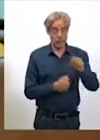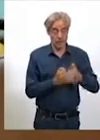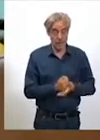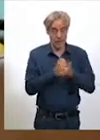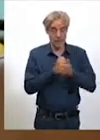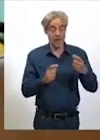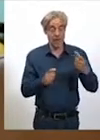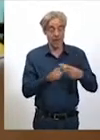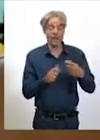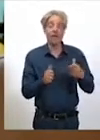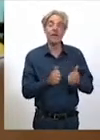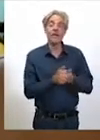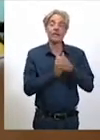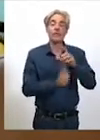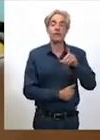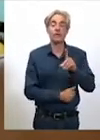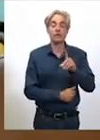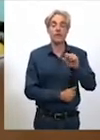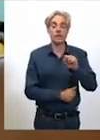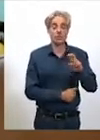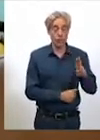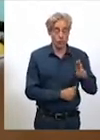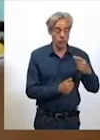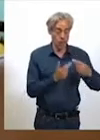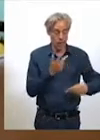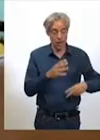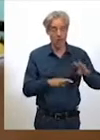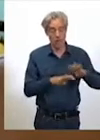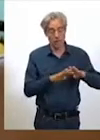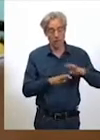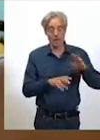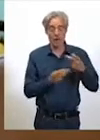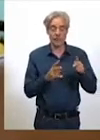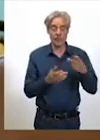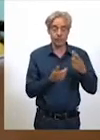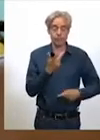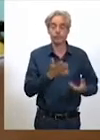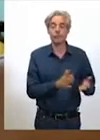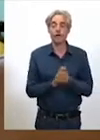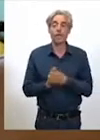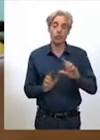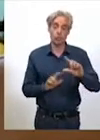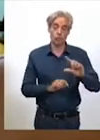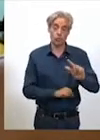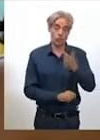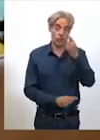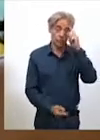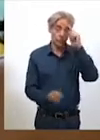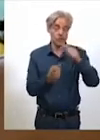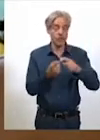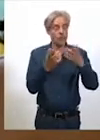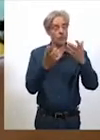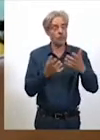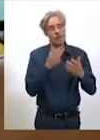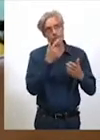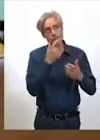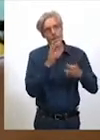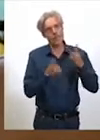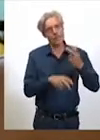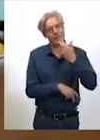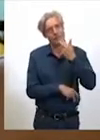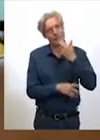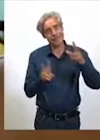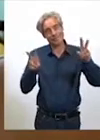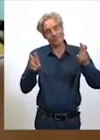de la DSU lorsque c'est opportun sur l'insertion, les quartiers politiques de la ville, etc. Deuxième objectif, c'était utiliser aussi, entre